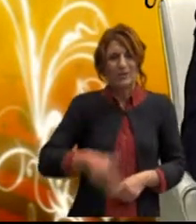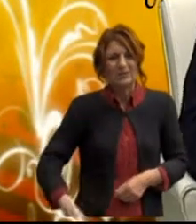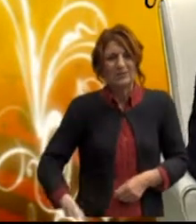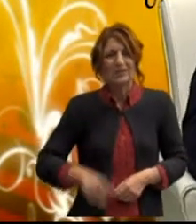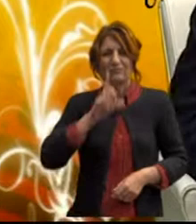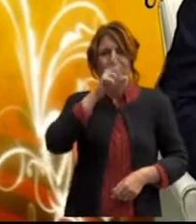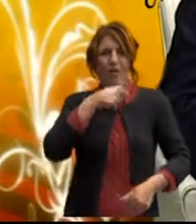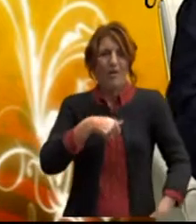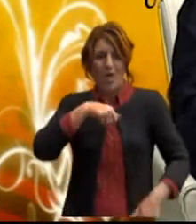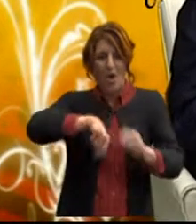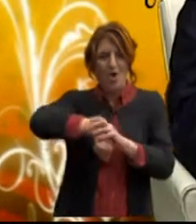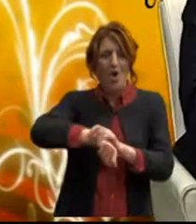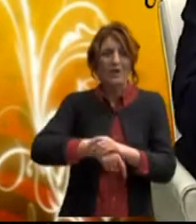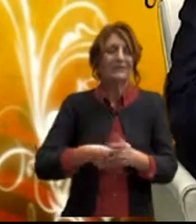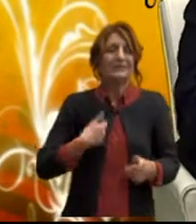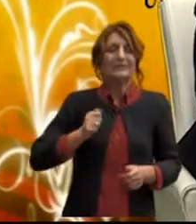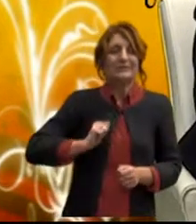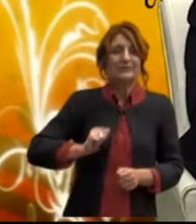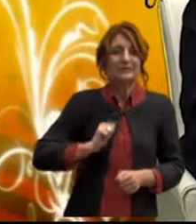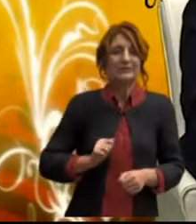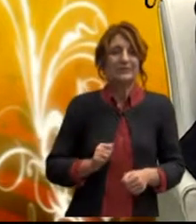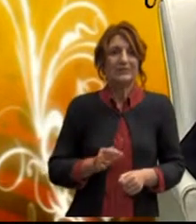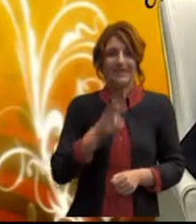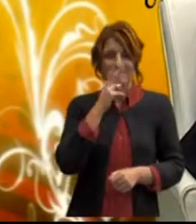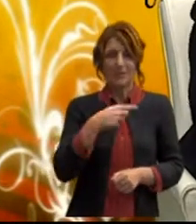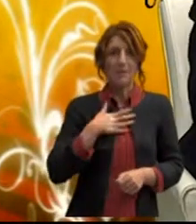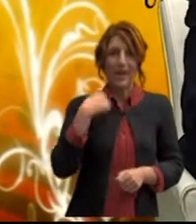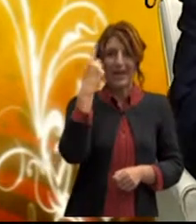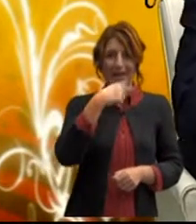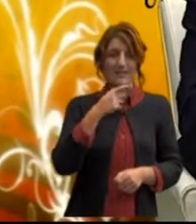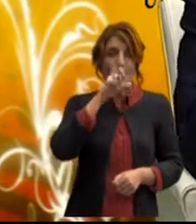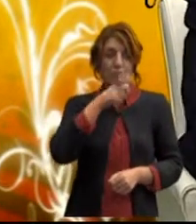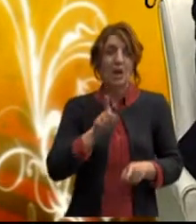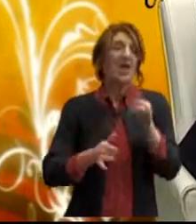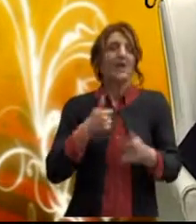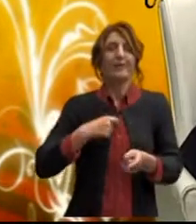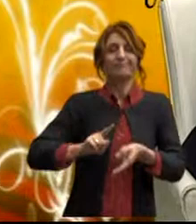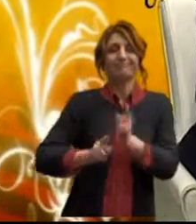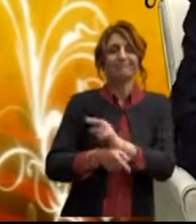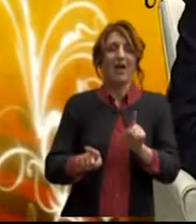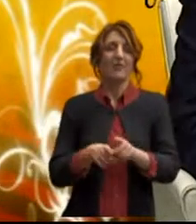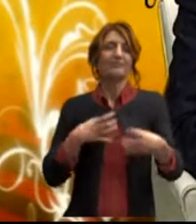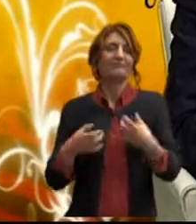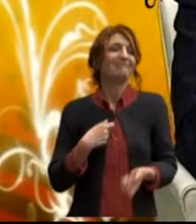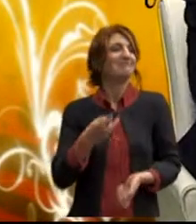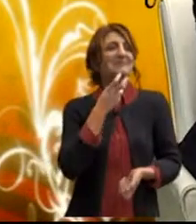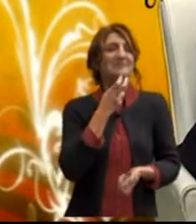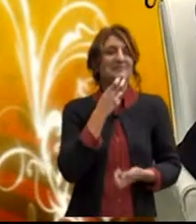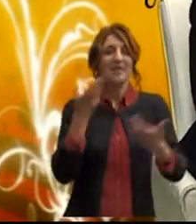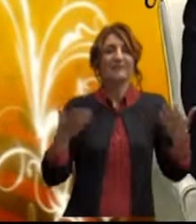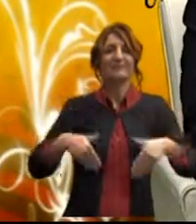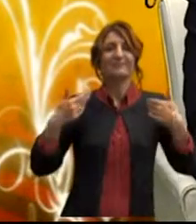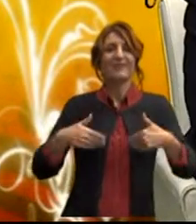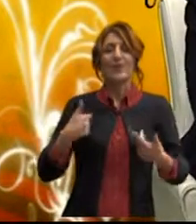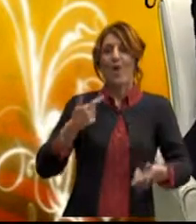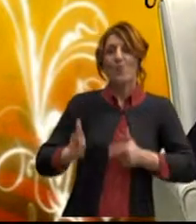koljena između ostalog. Dakle, i sad mogu, možete vidjeti na mom licu bola, možete vidjeti smiješak i radovanje jednom, dakle, uživanju